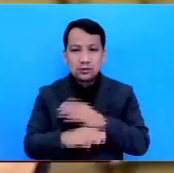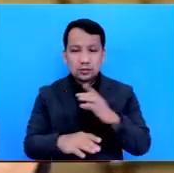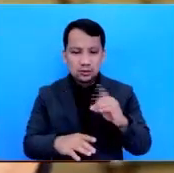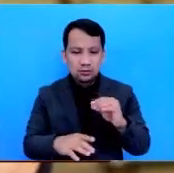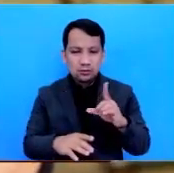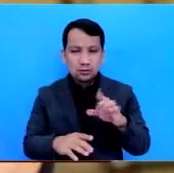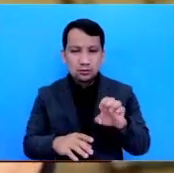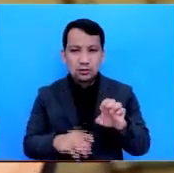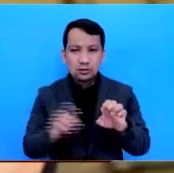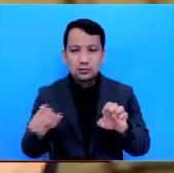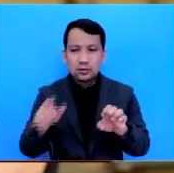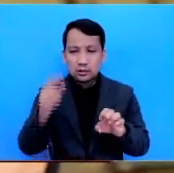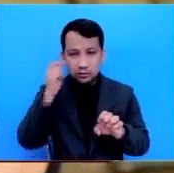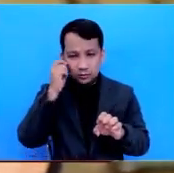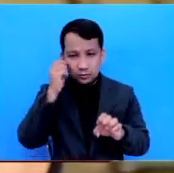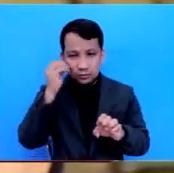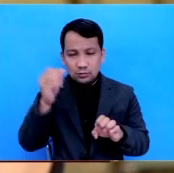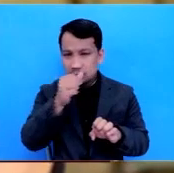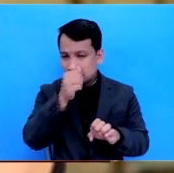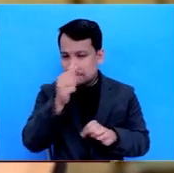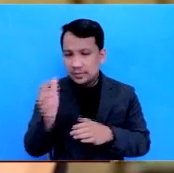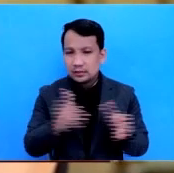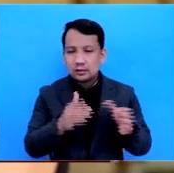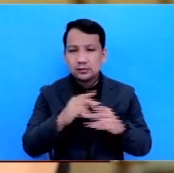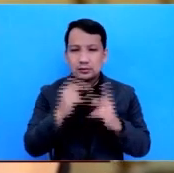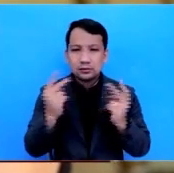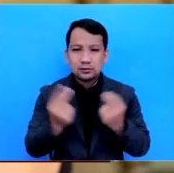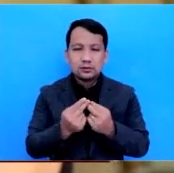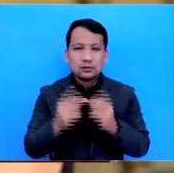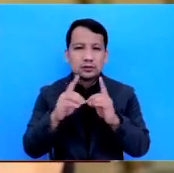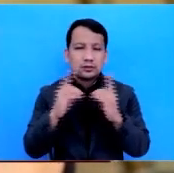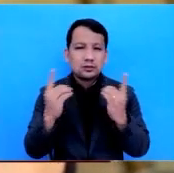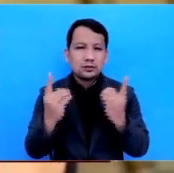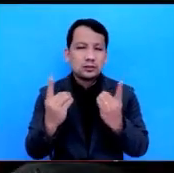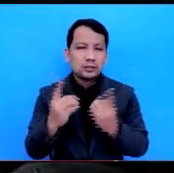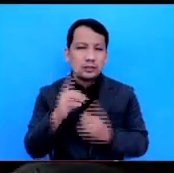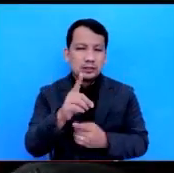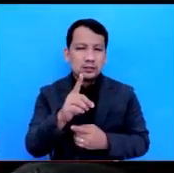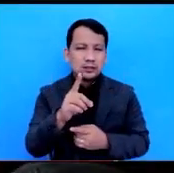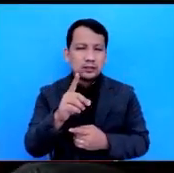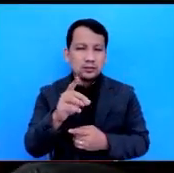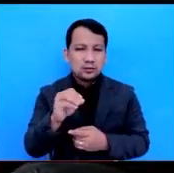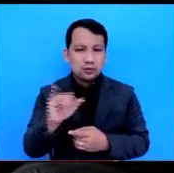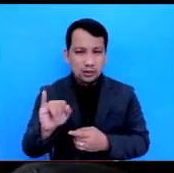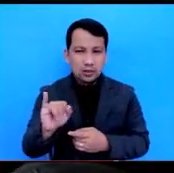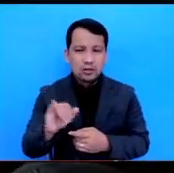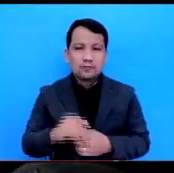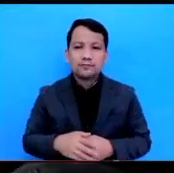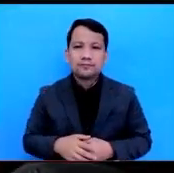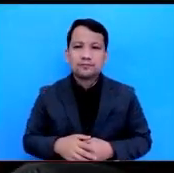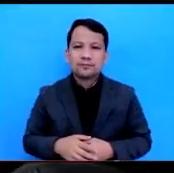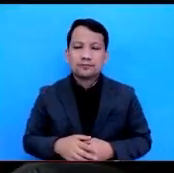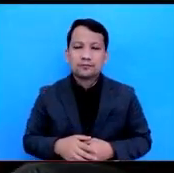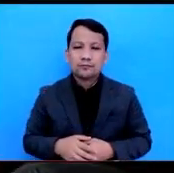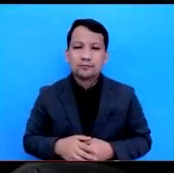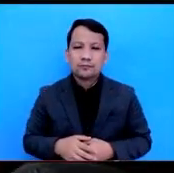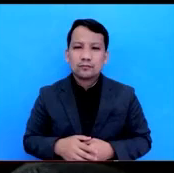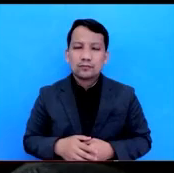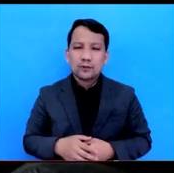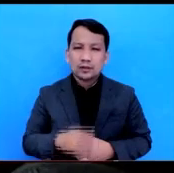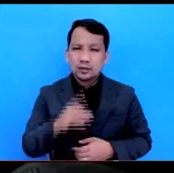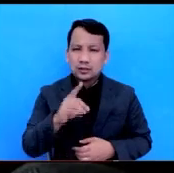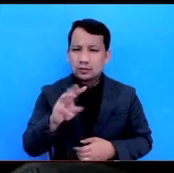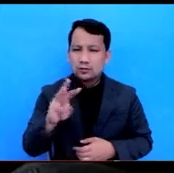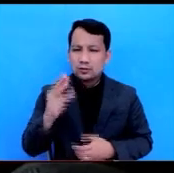si Tutsople naman ay planong bigyan ng posisyon sa Department of Migrant Workers. Humihingi lang sila ng kaunting